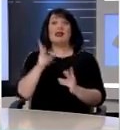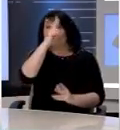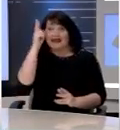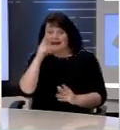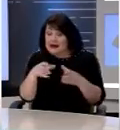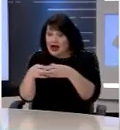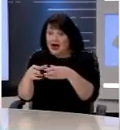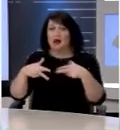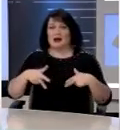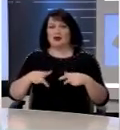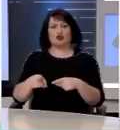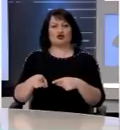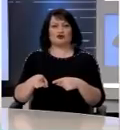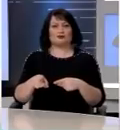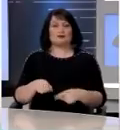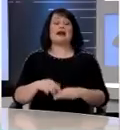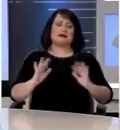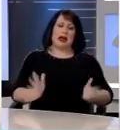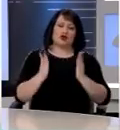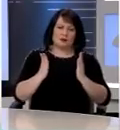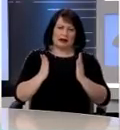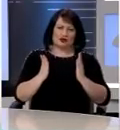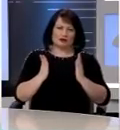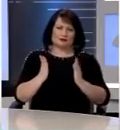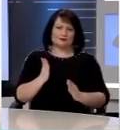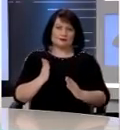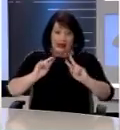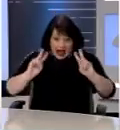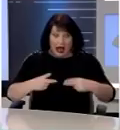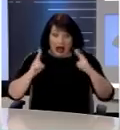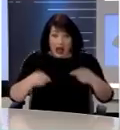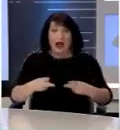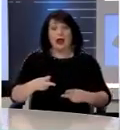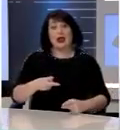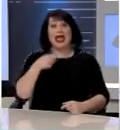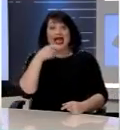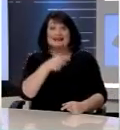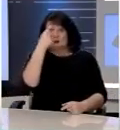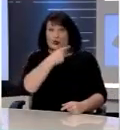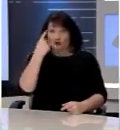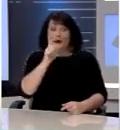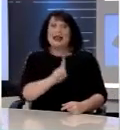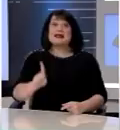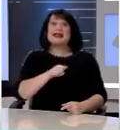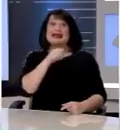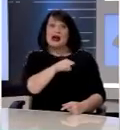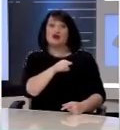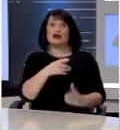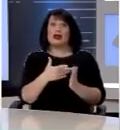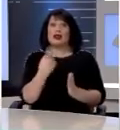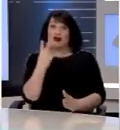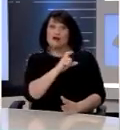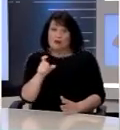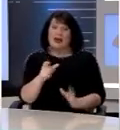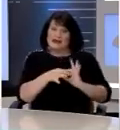πάση περιπτώσει, κυρίες και κύριοι βουλευτές, παρακαλώ, μετά από αυτές τις αποκαλύψεις προσωπικά εσείς, κύριε Μητσοτάκη, που επί 15 μέρες